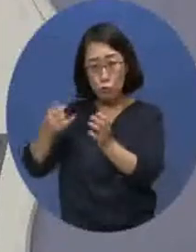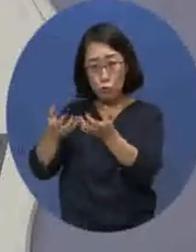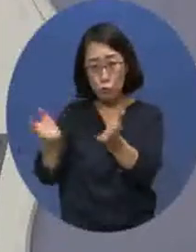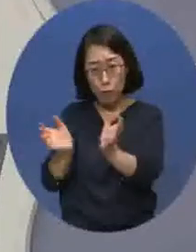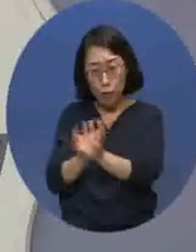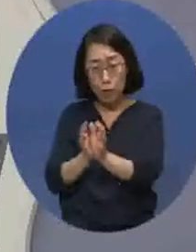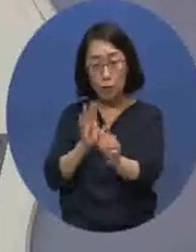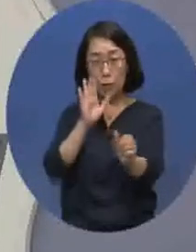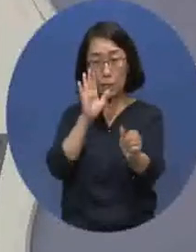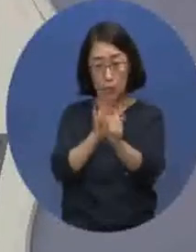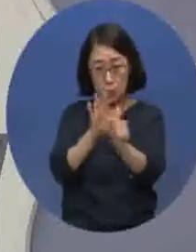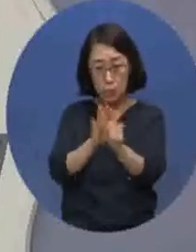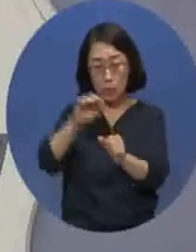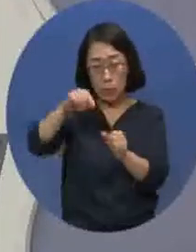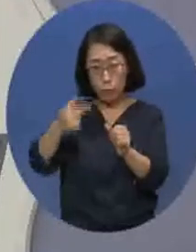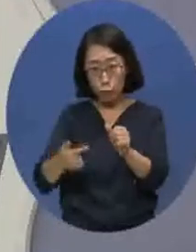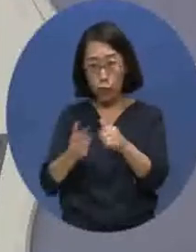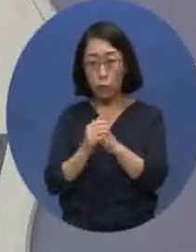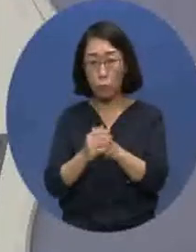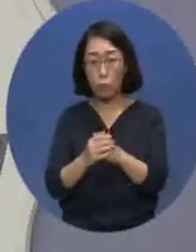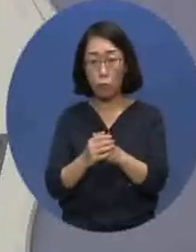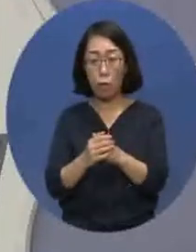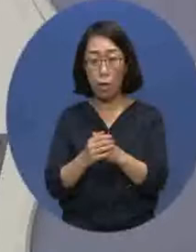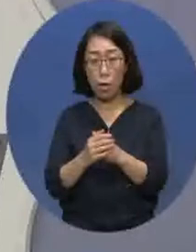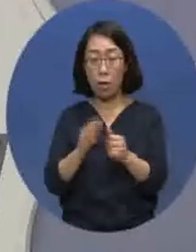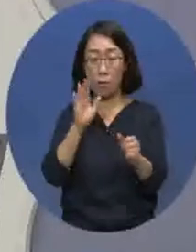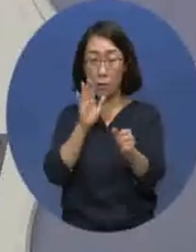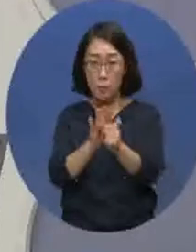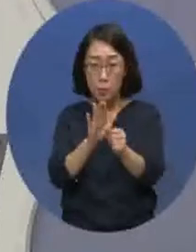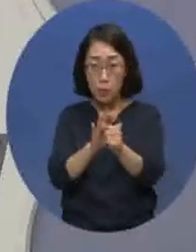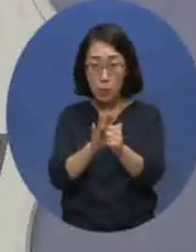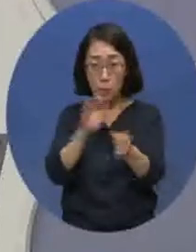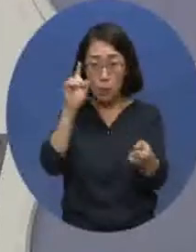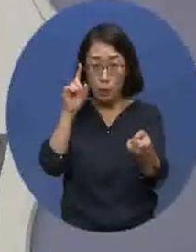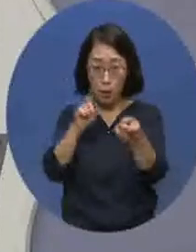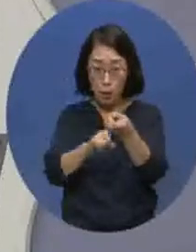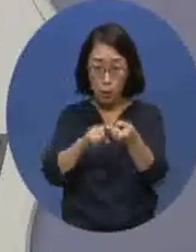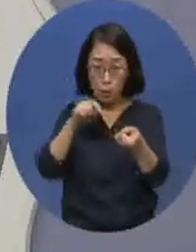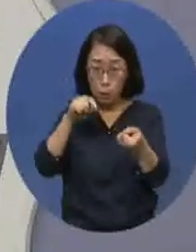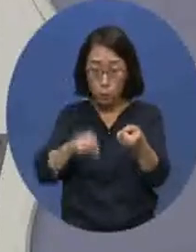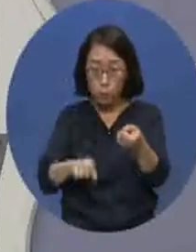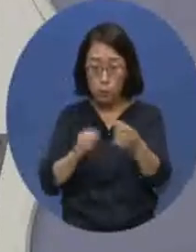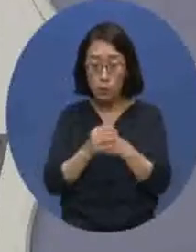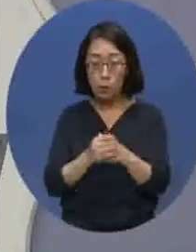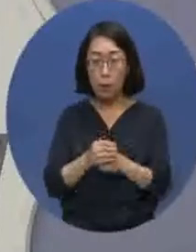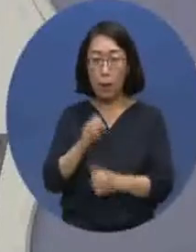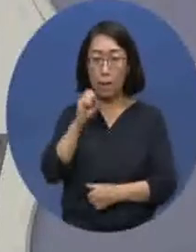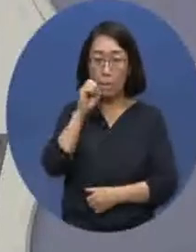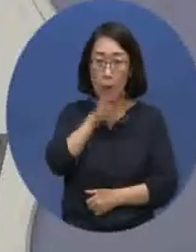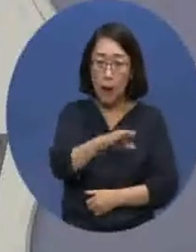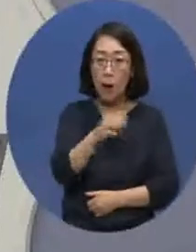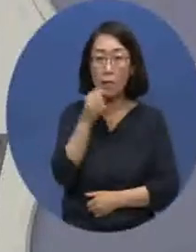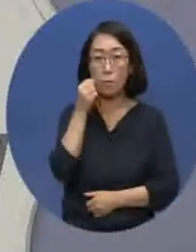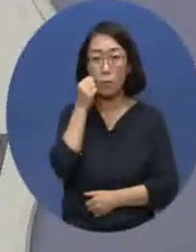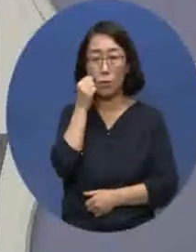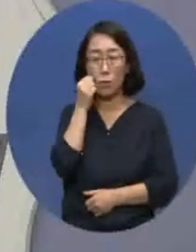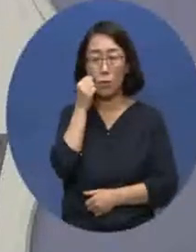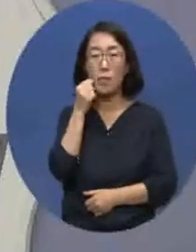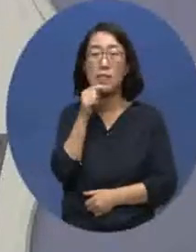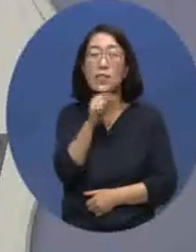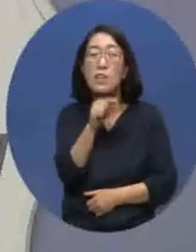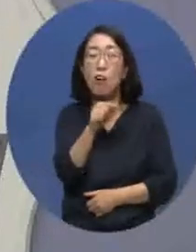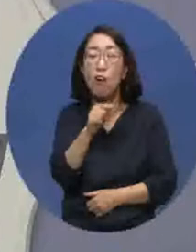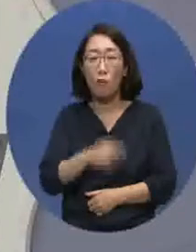한다 문재인 대통령을 응원한다 라고 그 고유명사를 만나지 못하는 이게